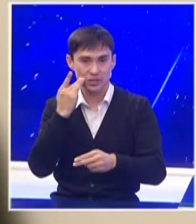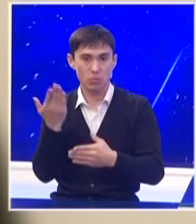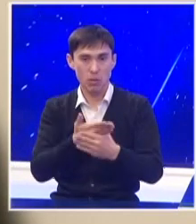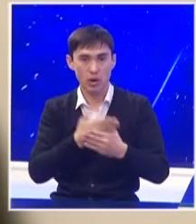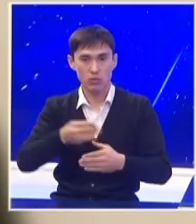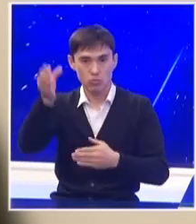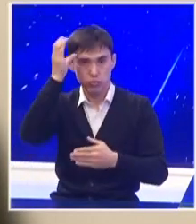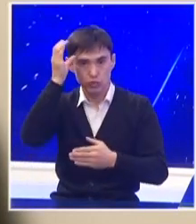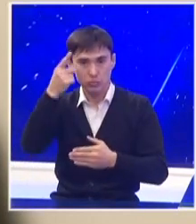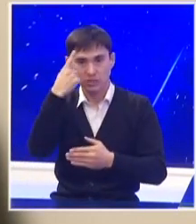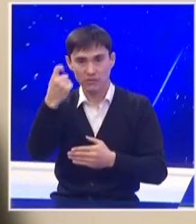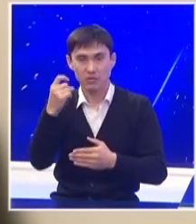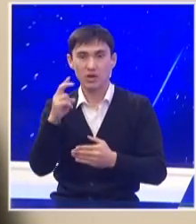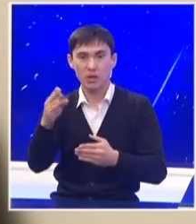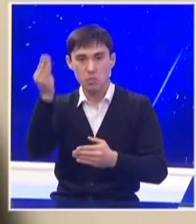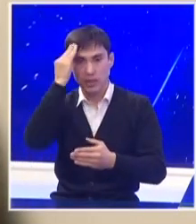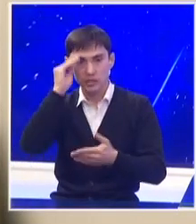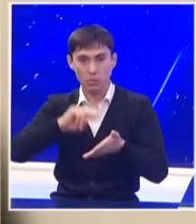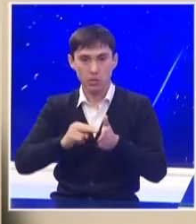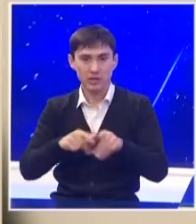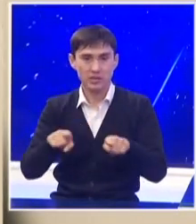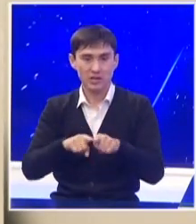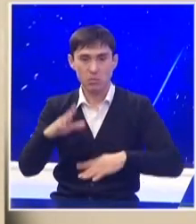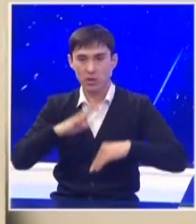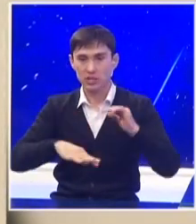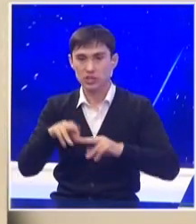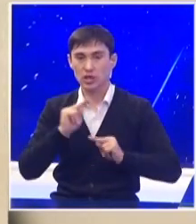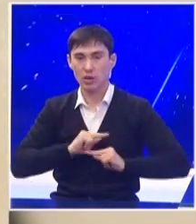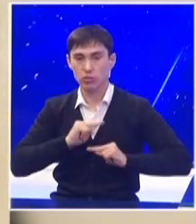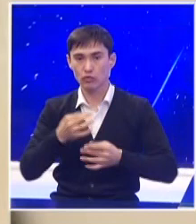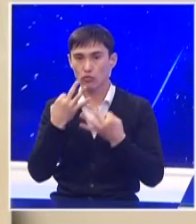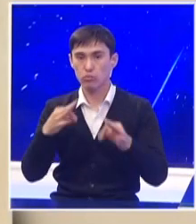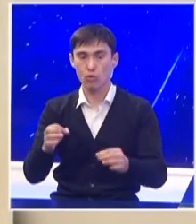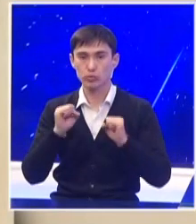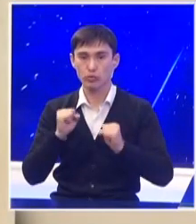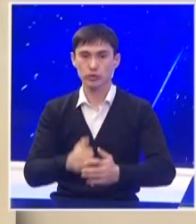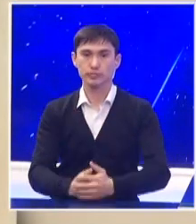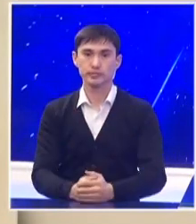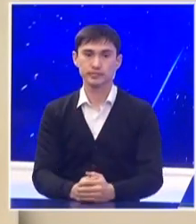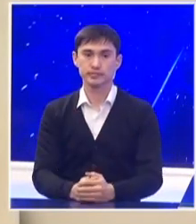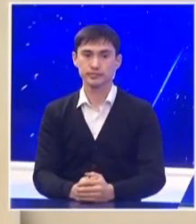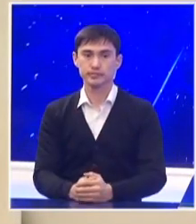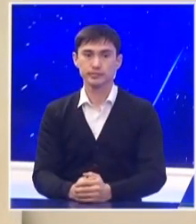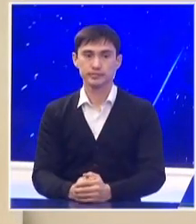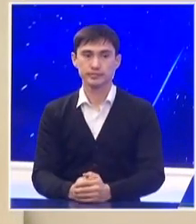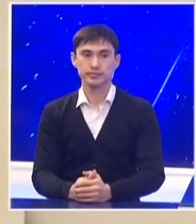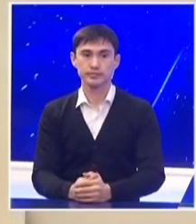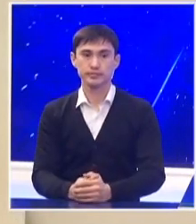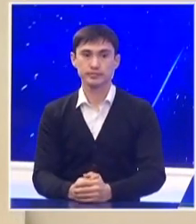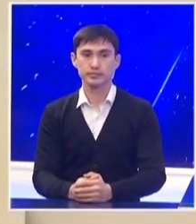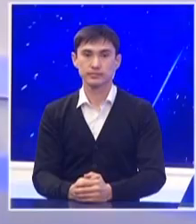помогал мудрым советам как в методическом плане, так и в практической работе в любом виде спорта.